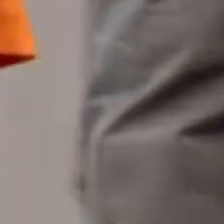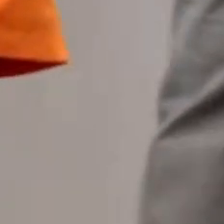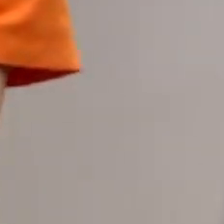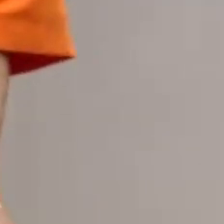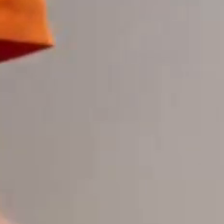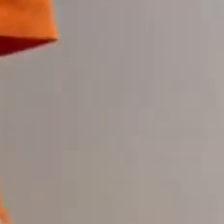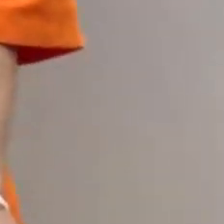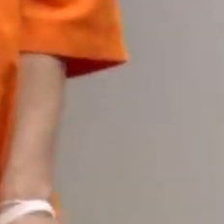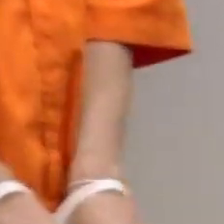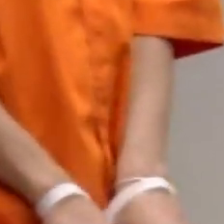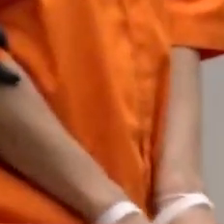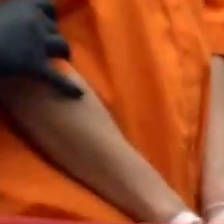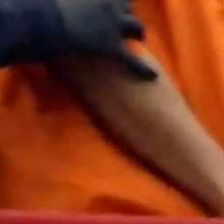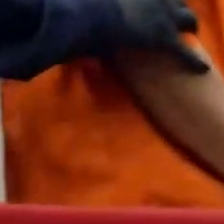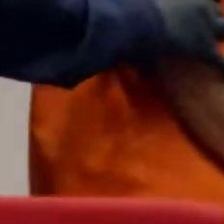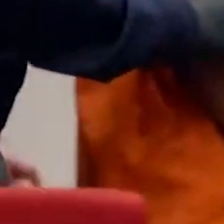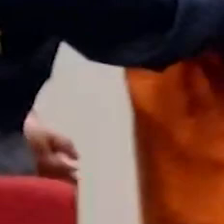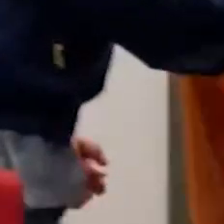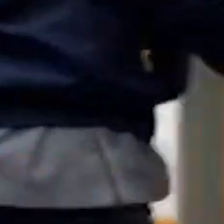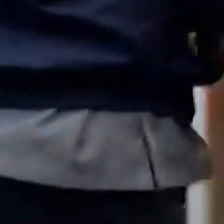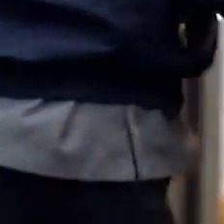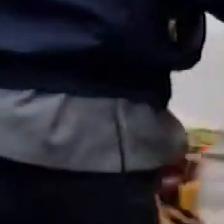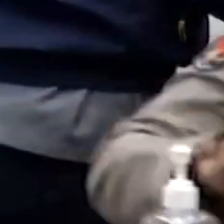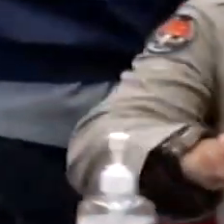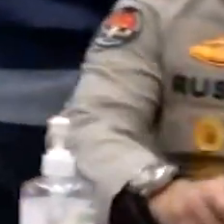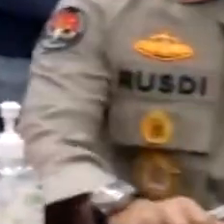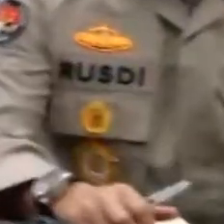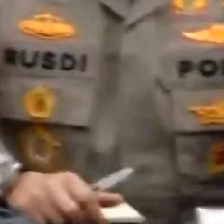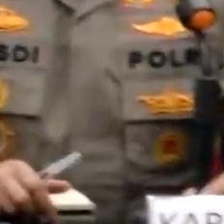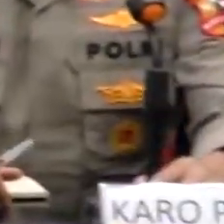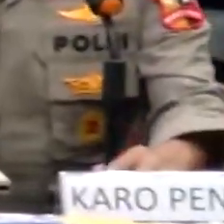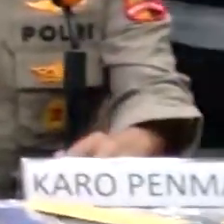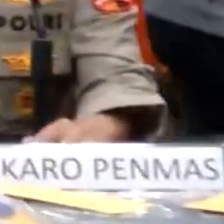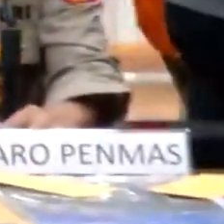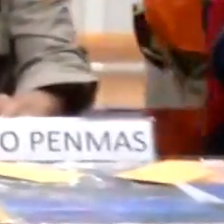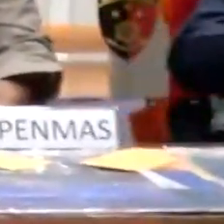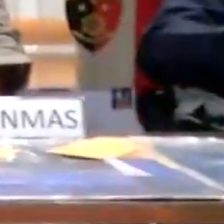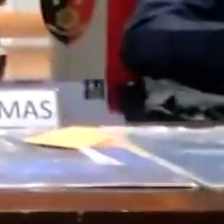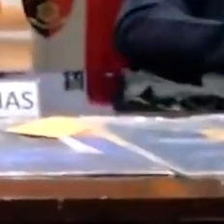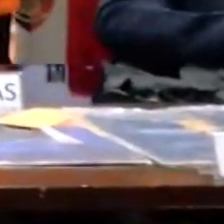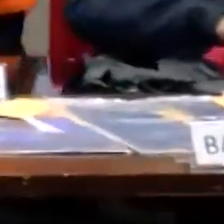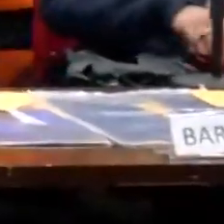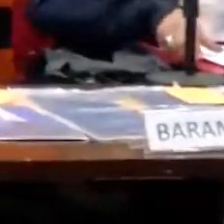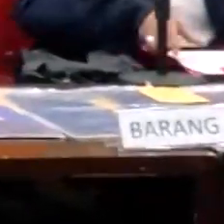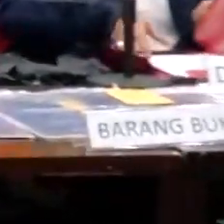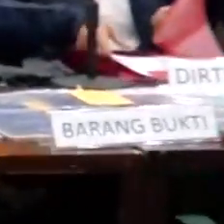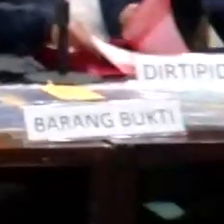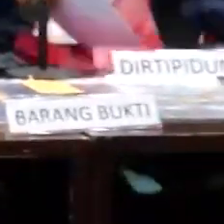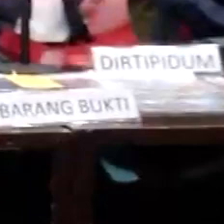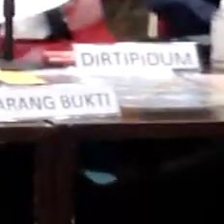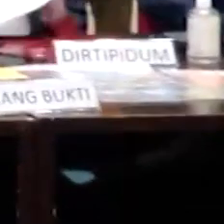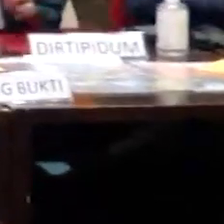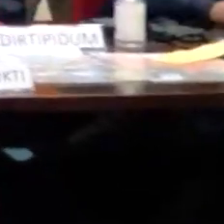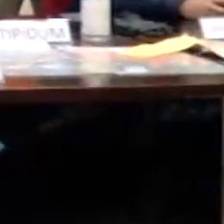Polisi mengamankan 4 tersangka. Para tersangka memiliki peran merekrut host wanita hingga pembuat rekening deposito atau penampung